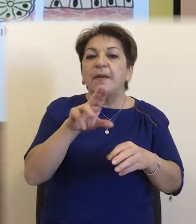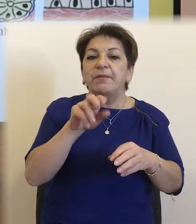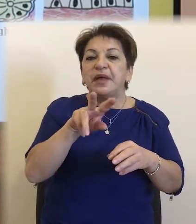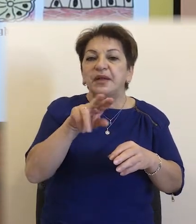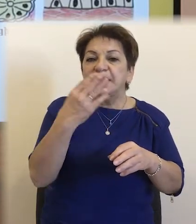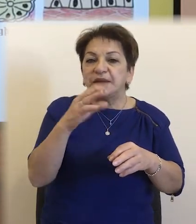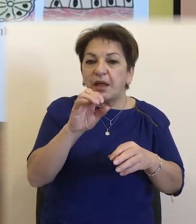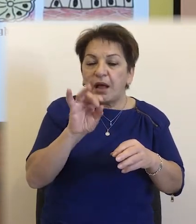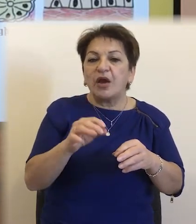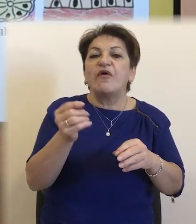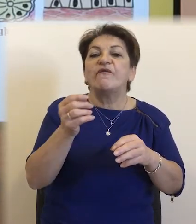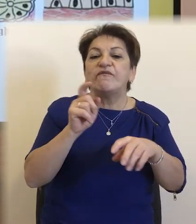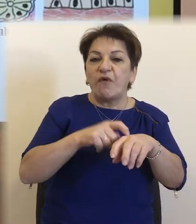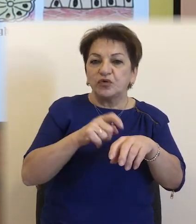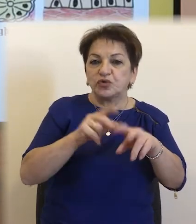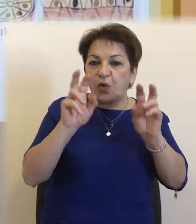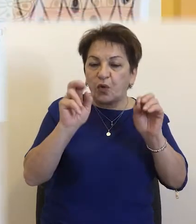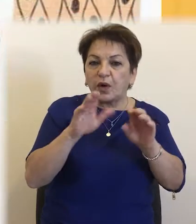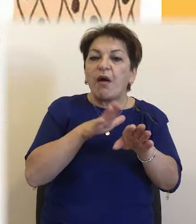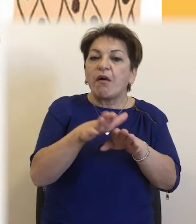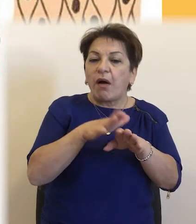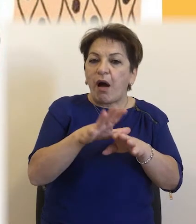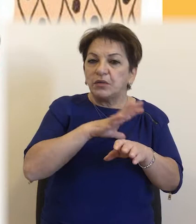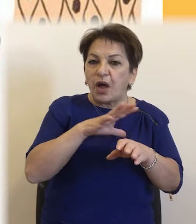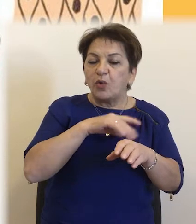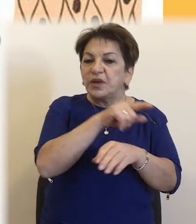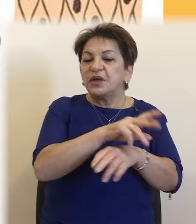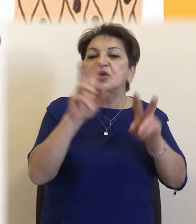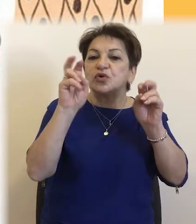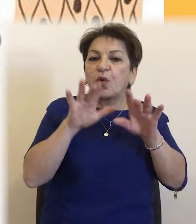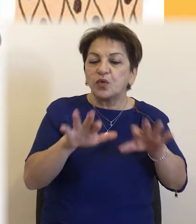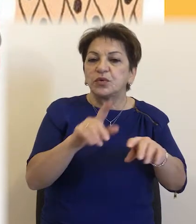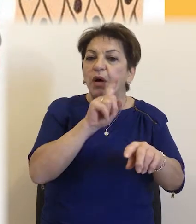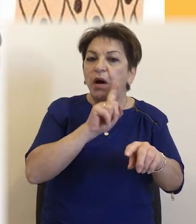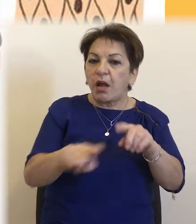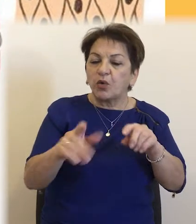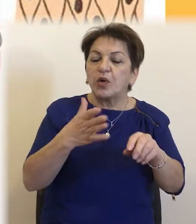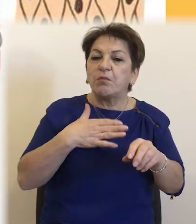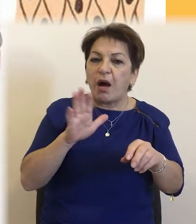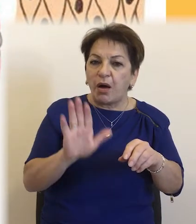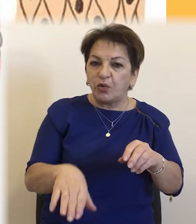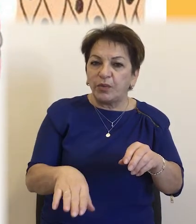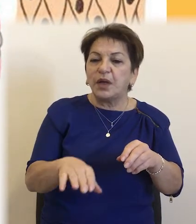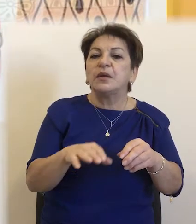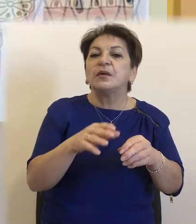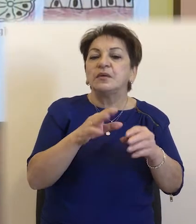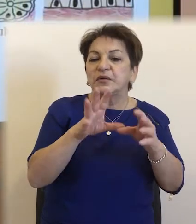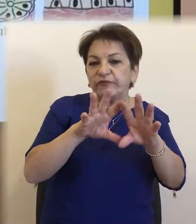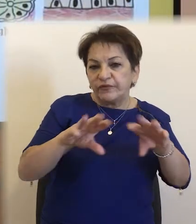էպիթելային կամ ոսկրուղեղի բճիջները կատարելով իրենց վունքթյանները առագորեն մահանում են,